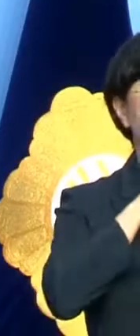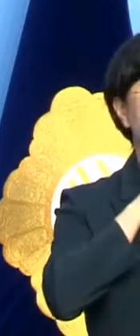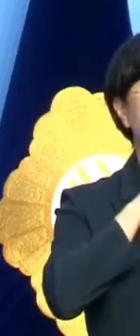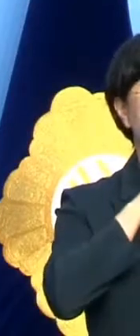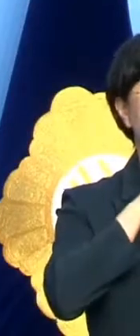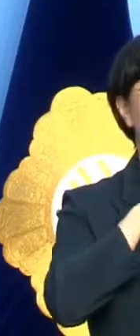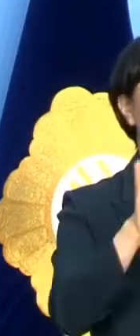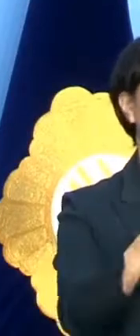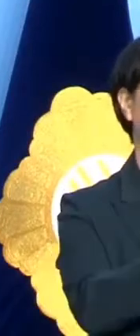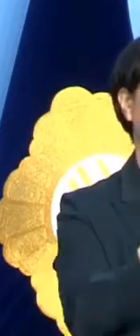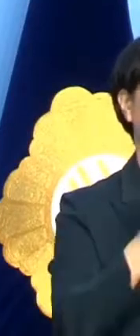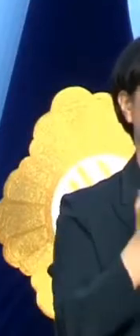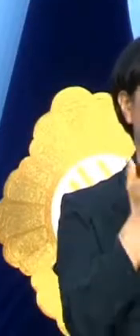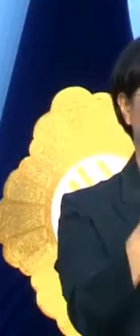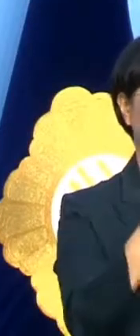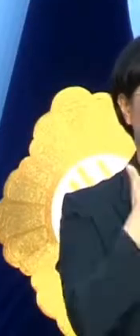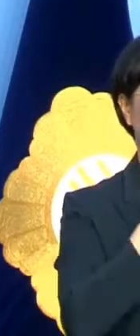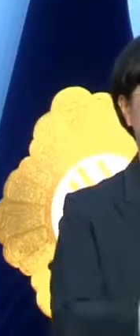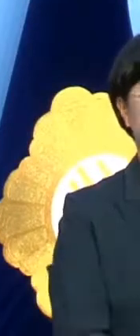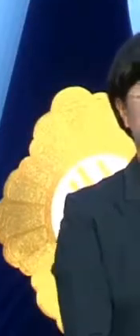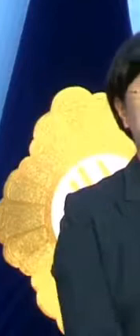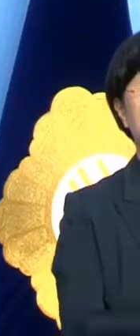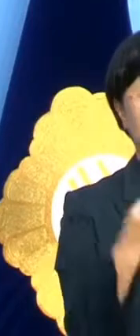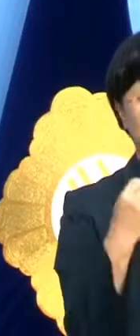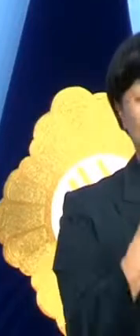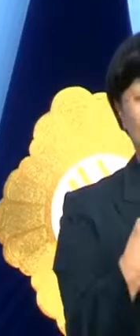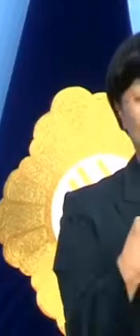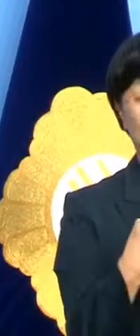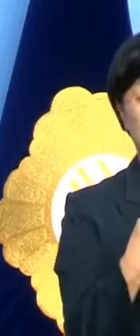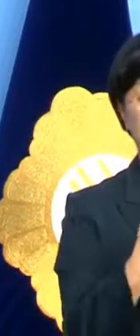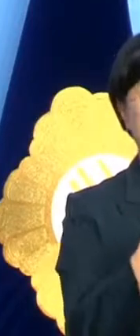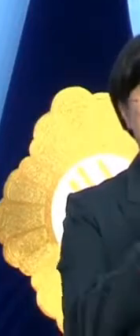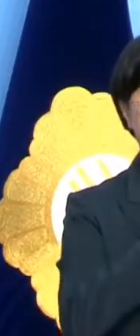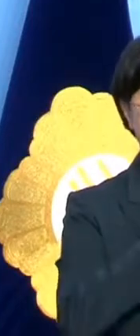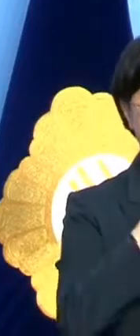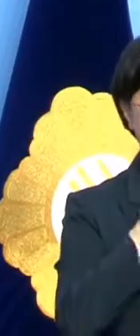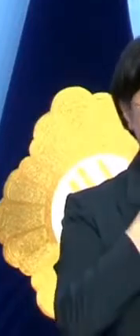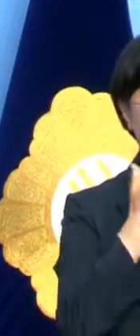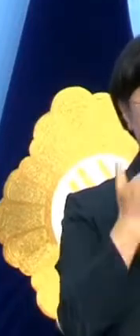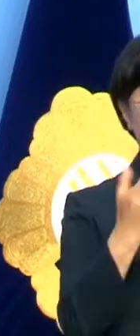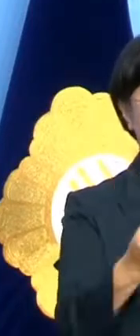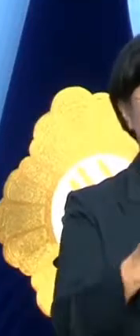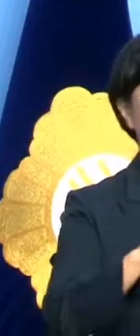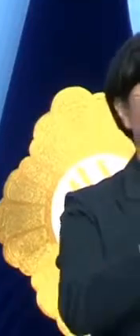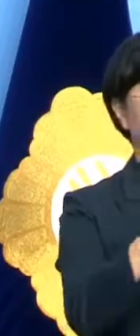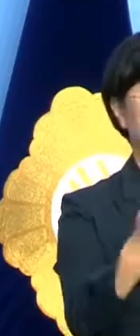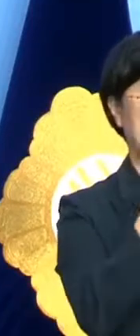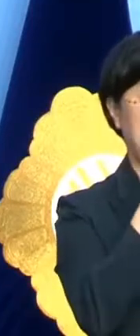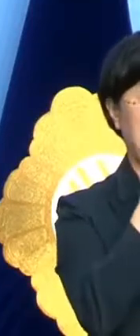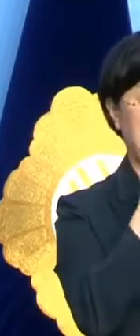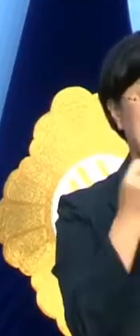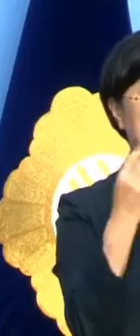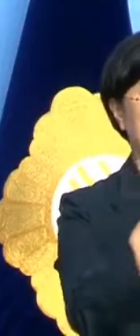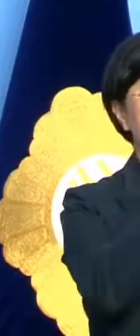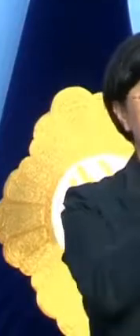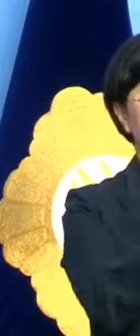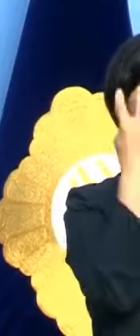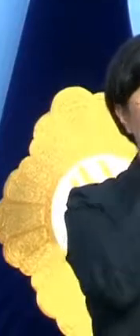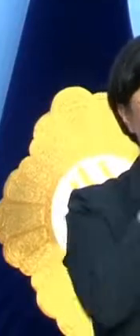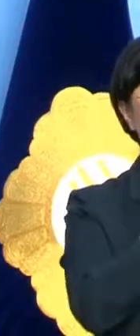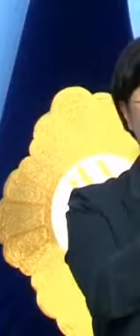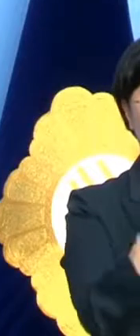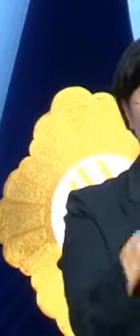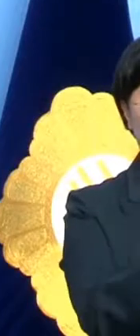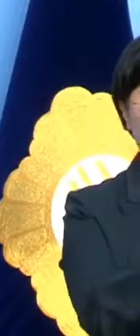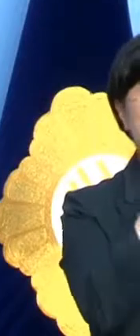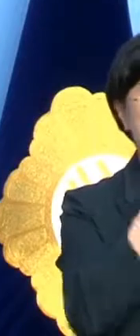1호 말씀을 드리고자 합니다 아울러 이용을 무릅쓰고 국민들을 생명 그리고 재산 보호와